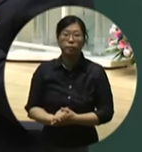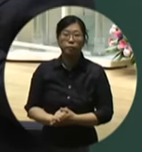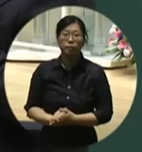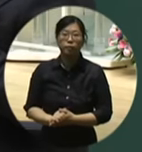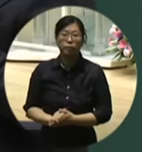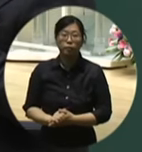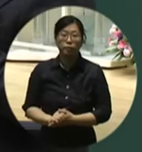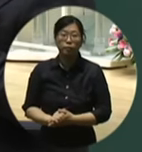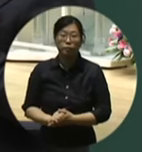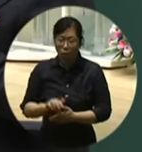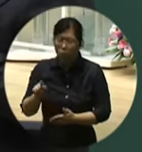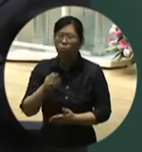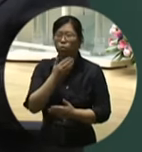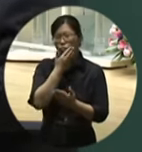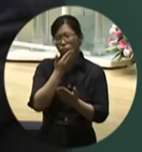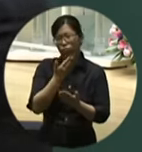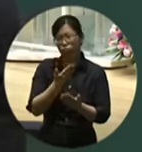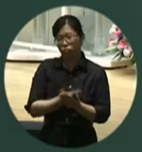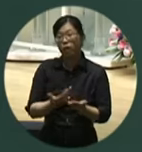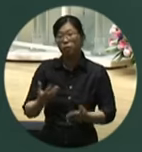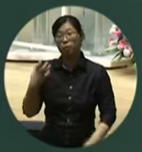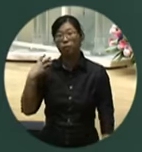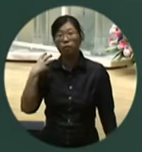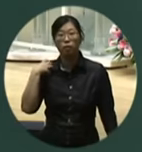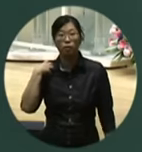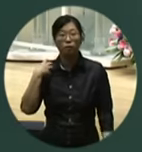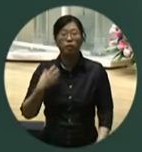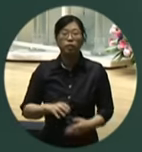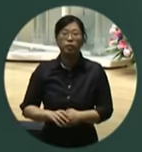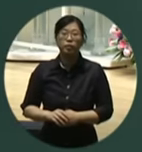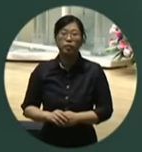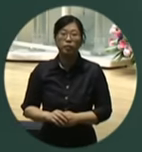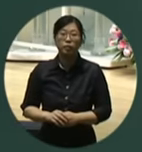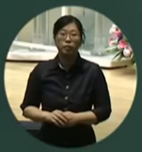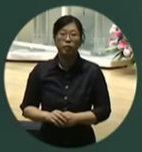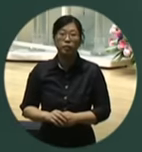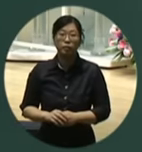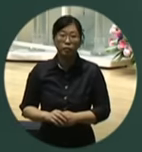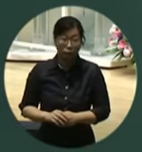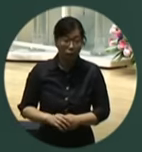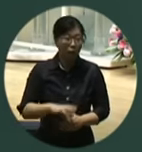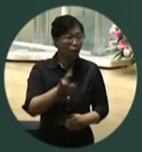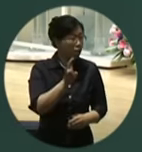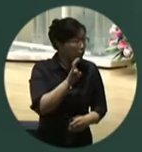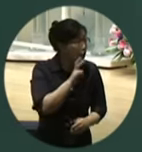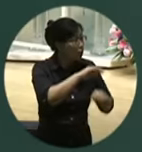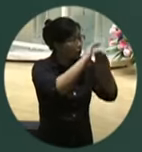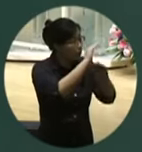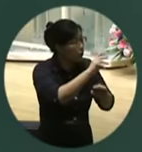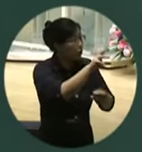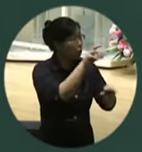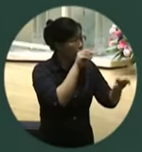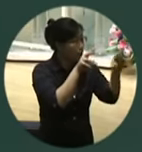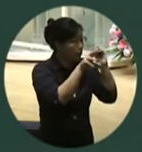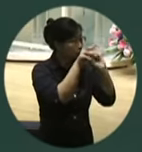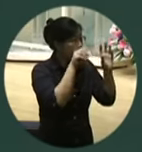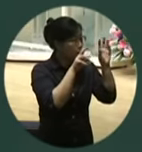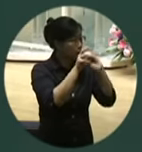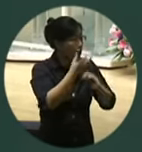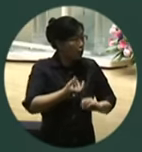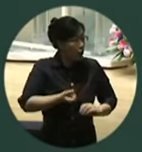일을 했습니까? What an important work was this? 아주 중요한 걸 정탐꾼이 듣고 가서 여호수아에게 전달한 거예요. The spies